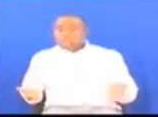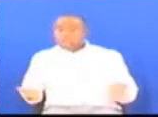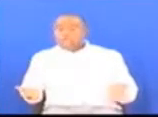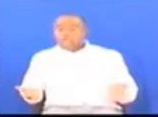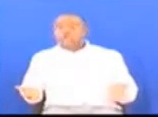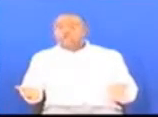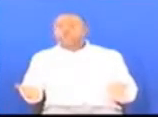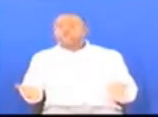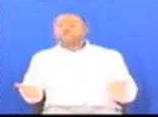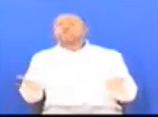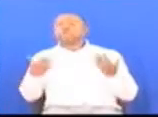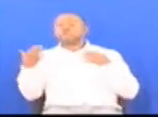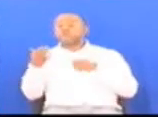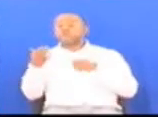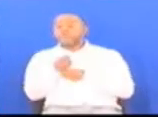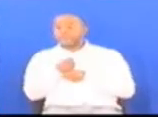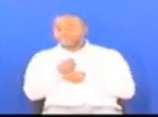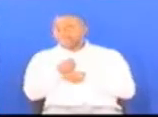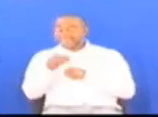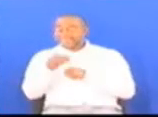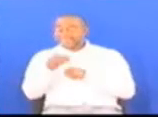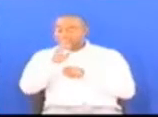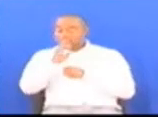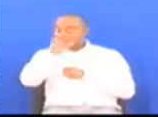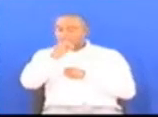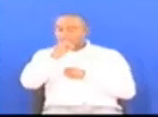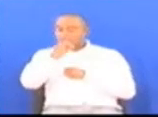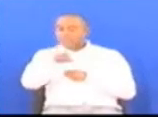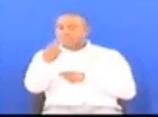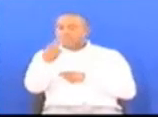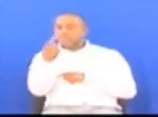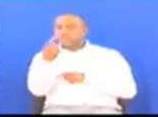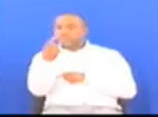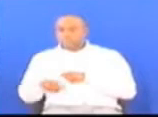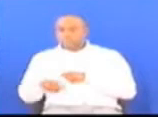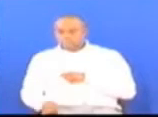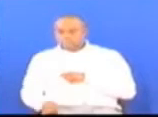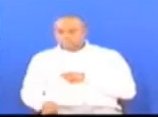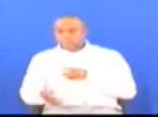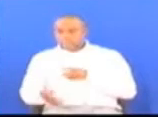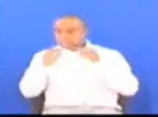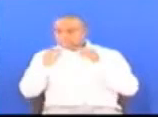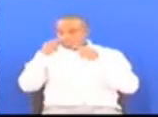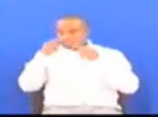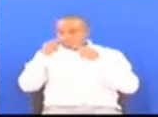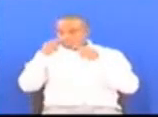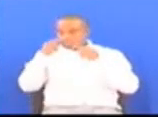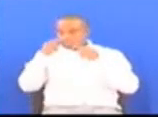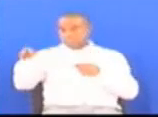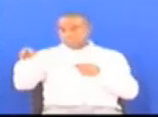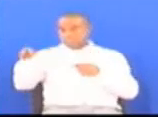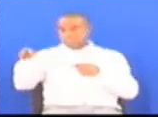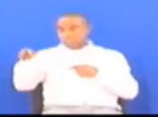kwa uendelevu kwa zaidi ya miaka 1000. Na utaona